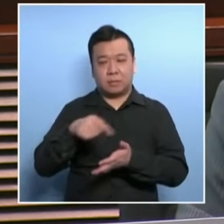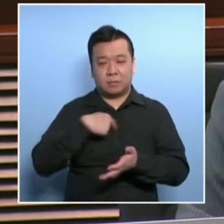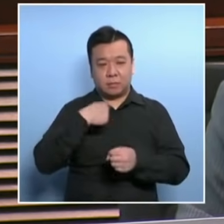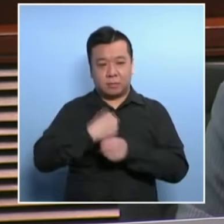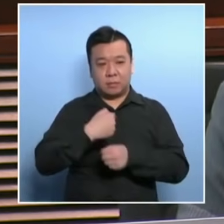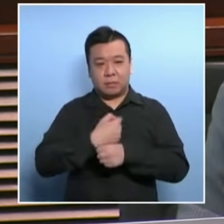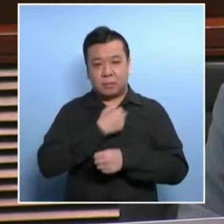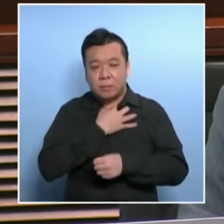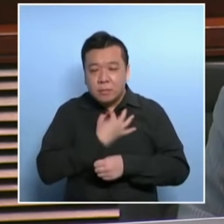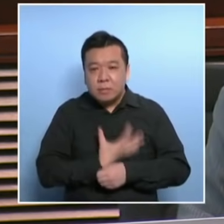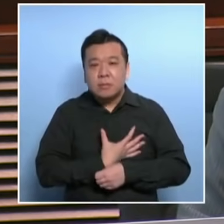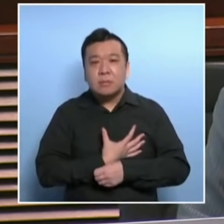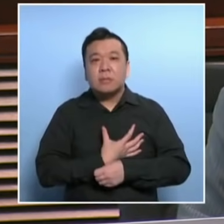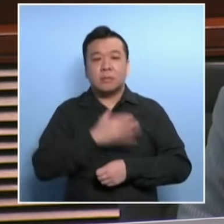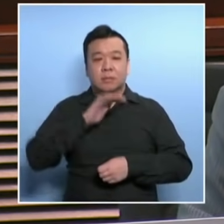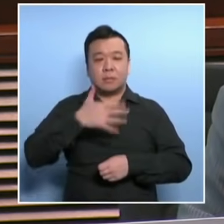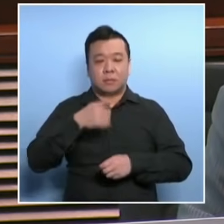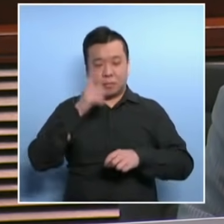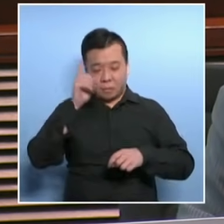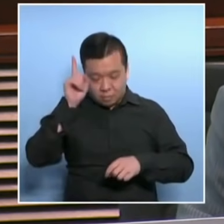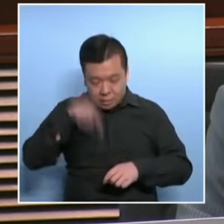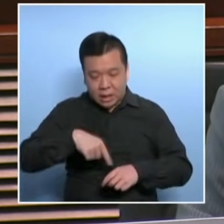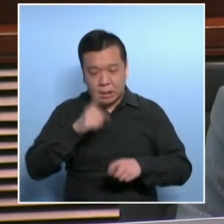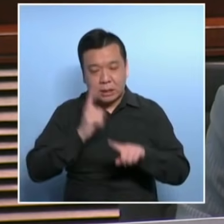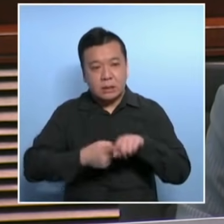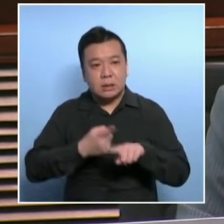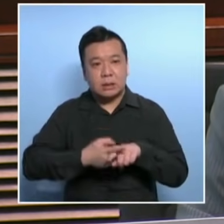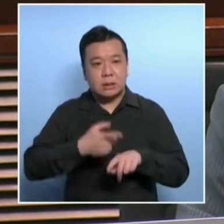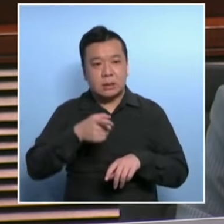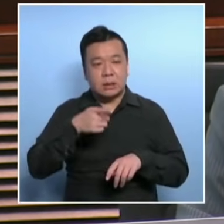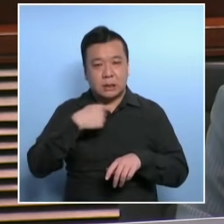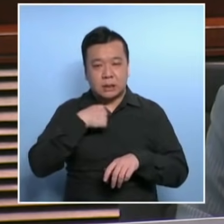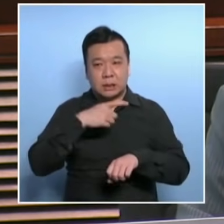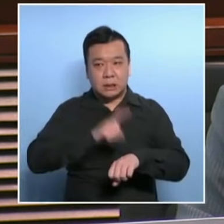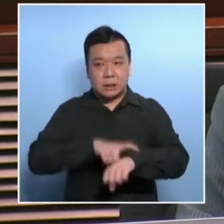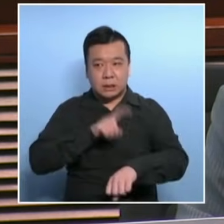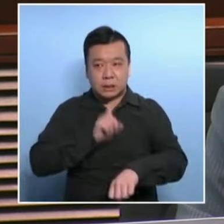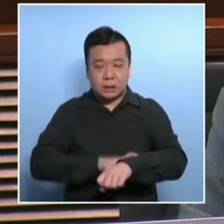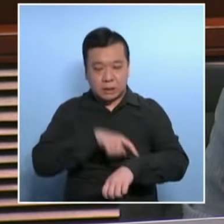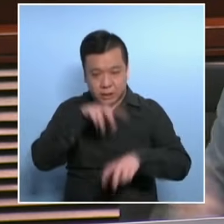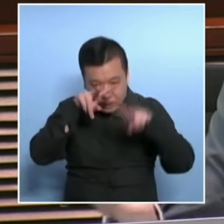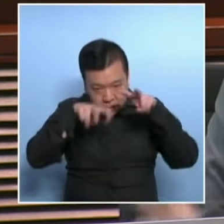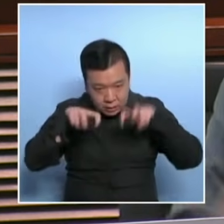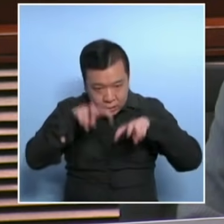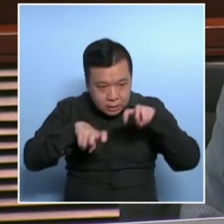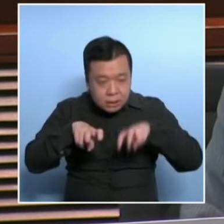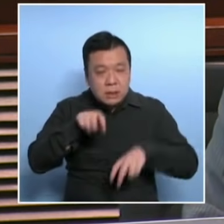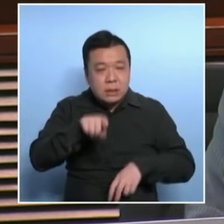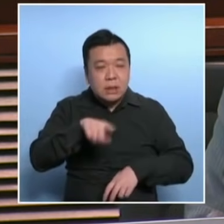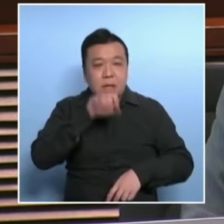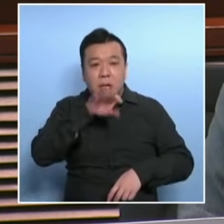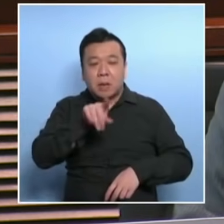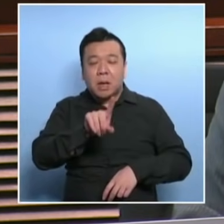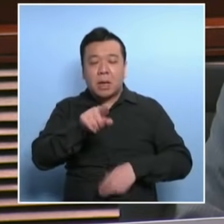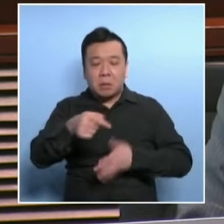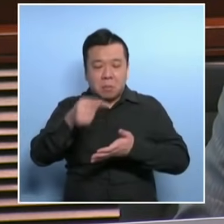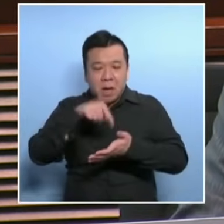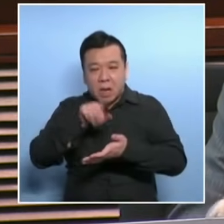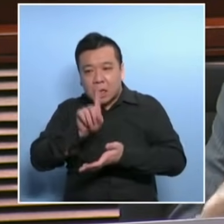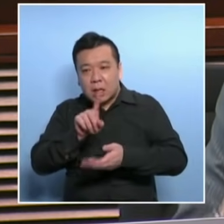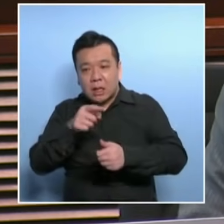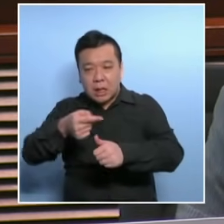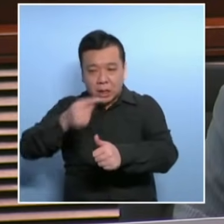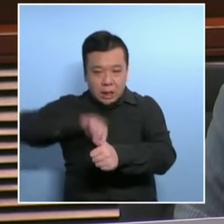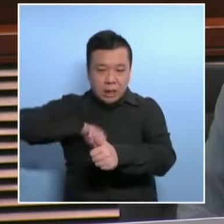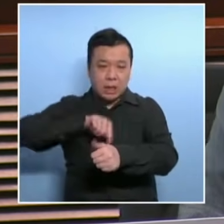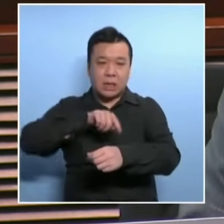到去嗰度。但係的確係指出咗一個我哋需要花啲時間去研究，即係譬如講到佢嘅背景啊，或者佢經過